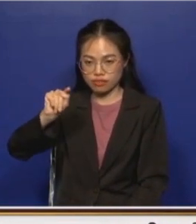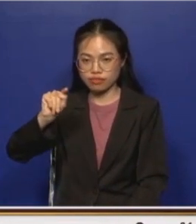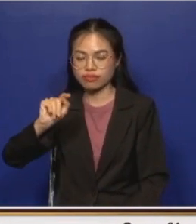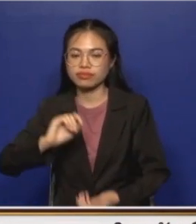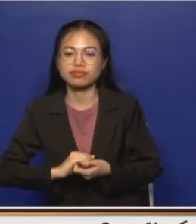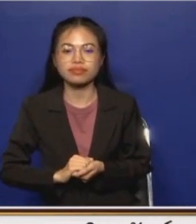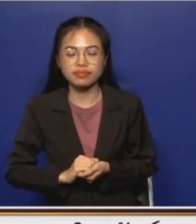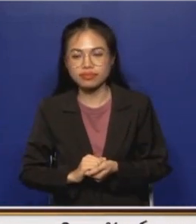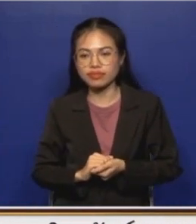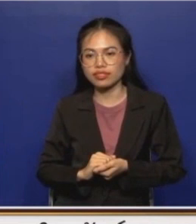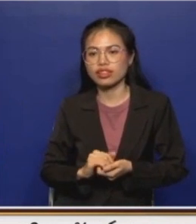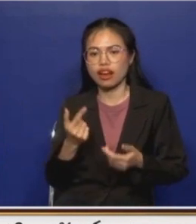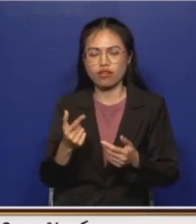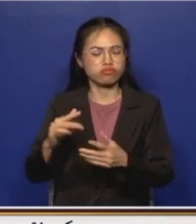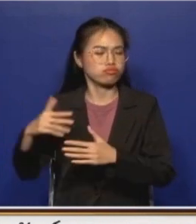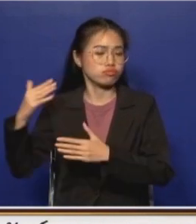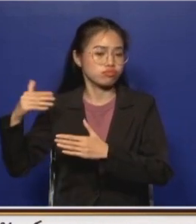1.68 ล้านล้านฮะ